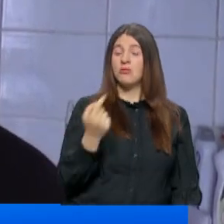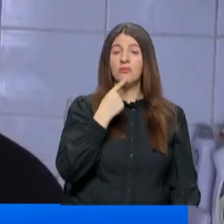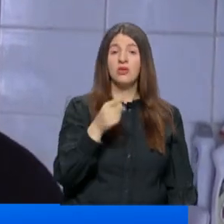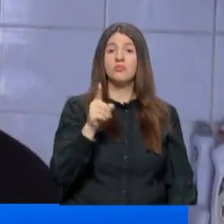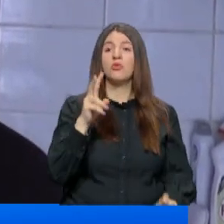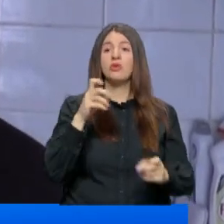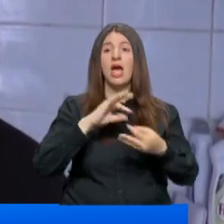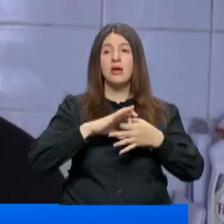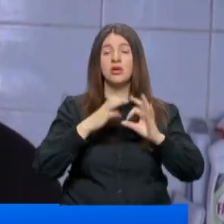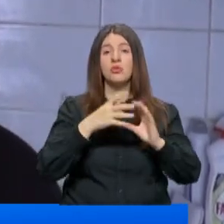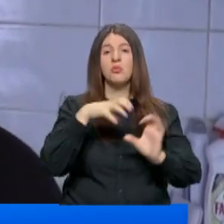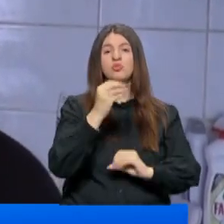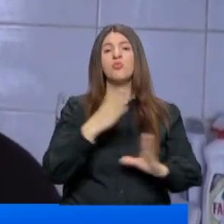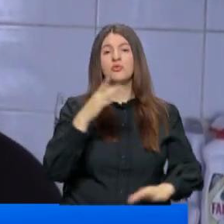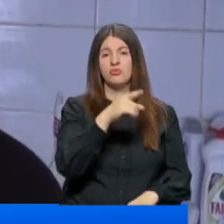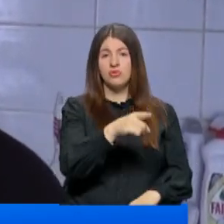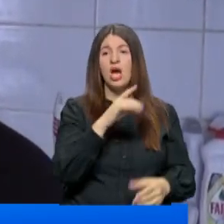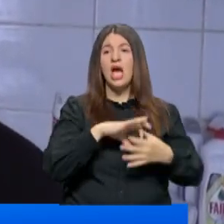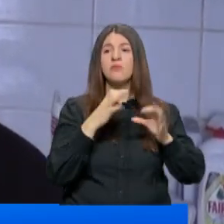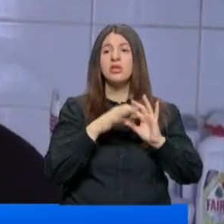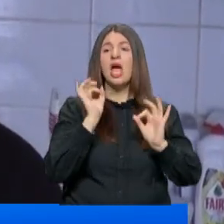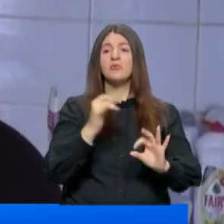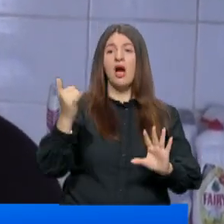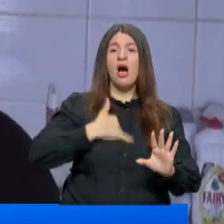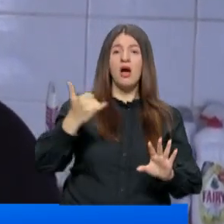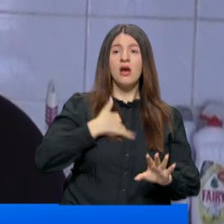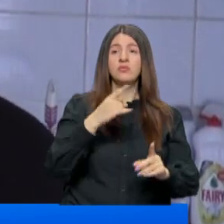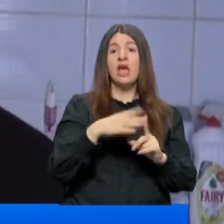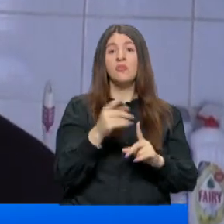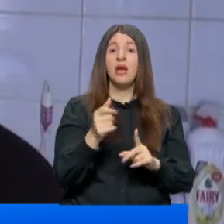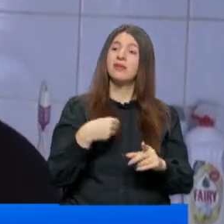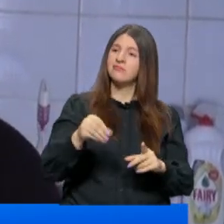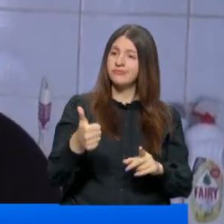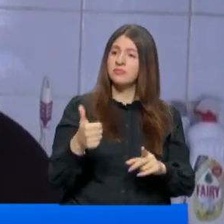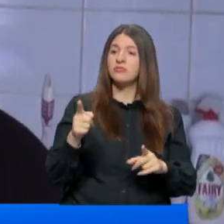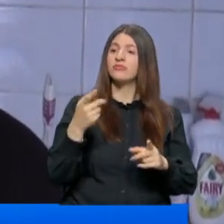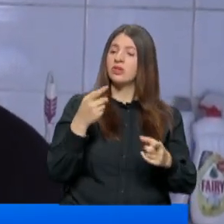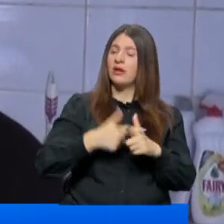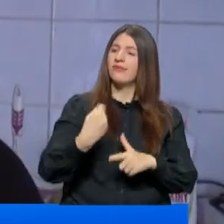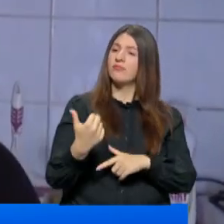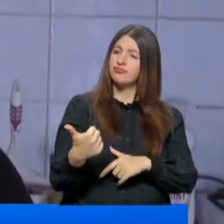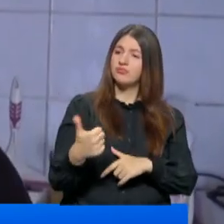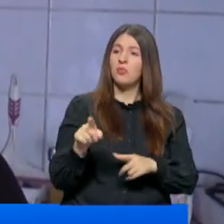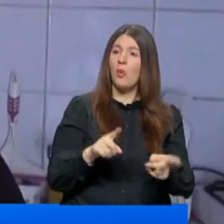konuda emlakçıların da payı çok büyük. Emlakçılar sürekli arayıp senin evin şu kadar eder, senin evin bu kadar eder tarzında konuşuyor.